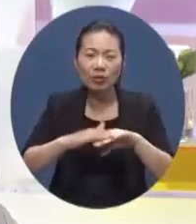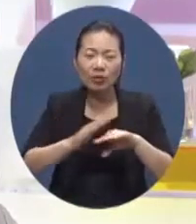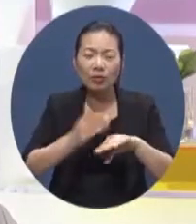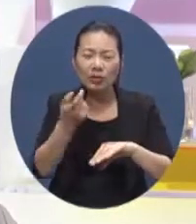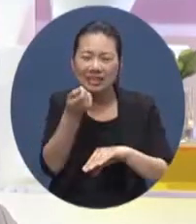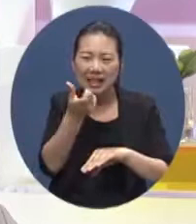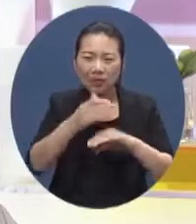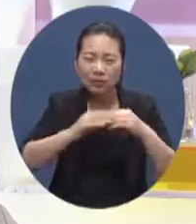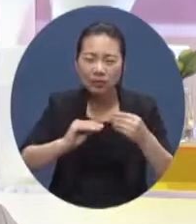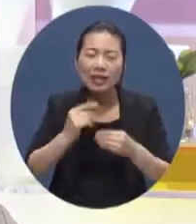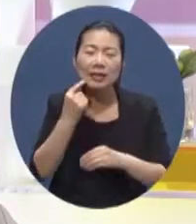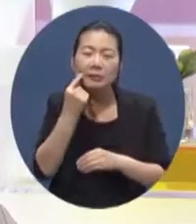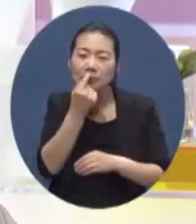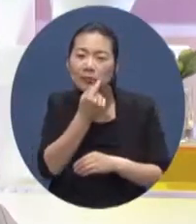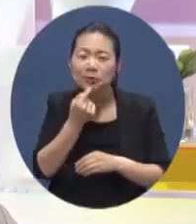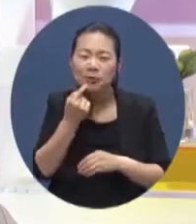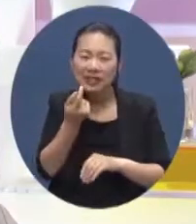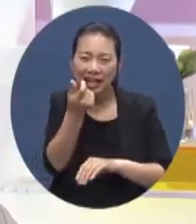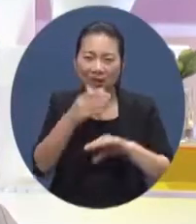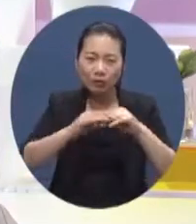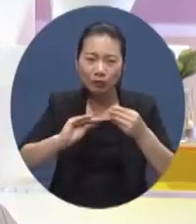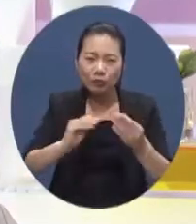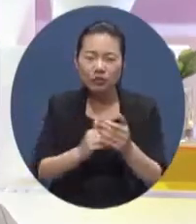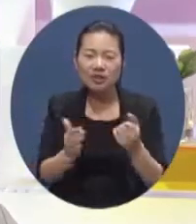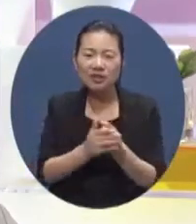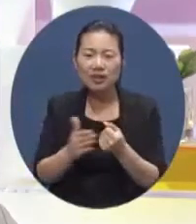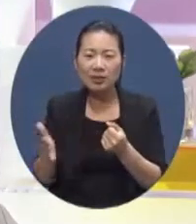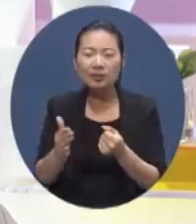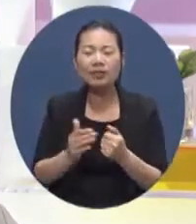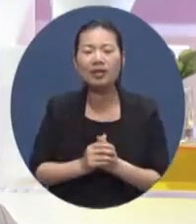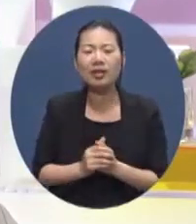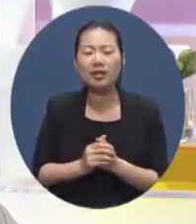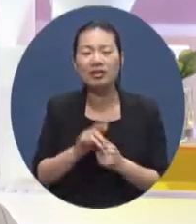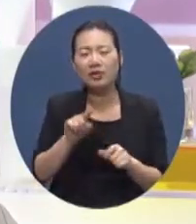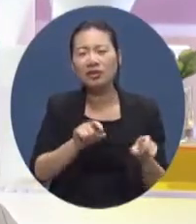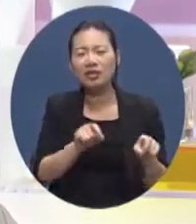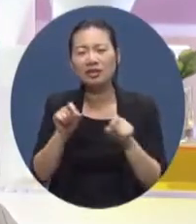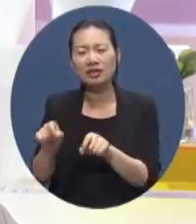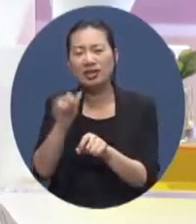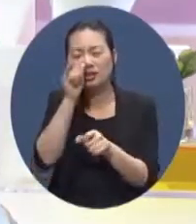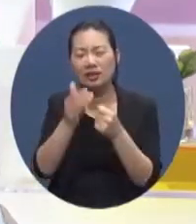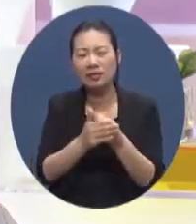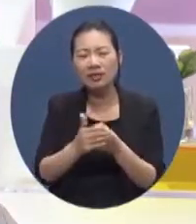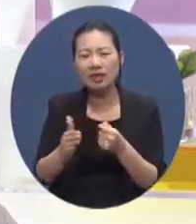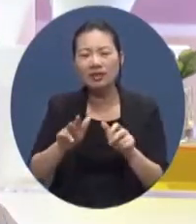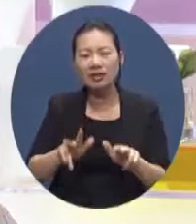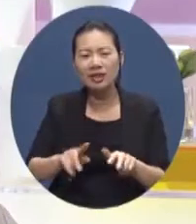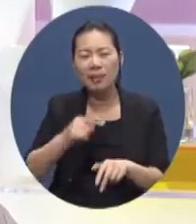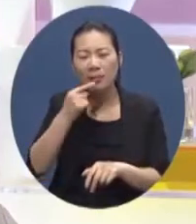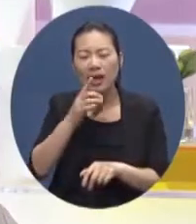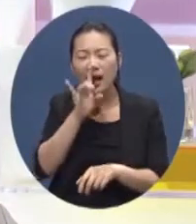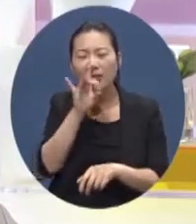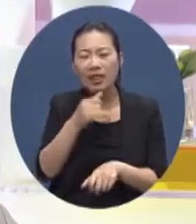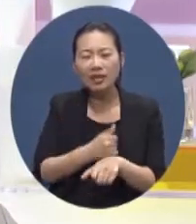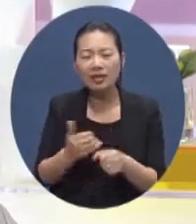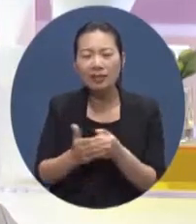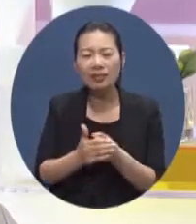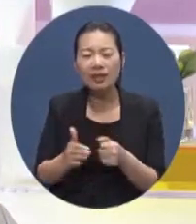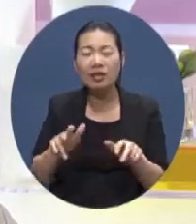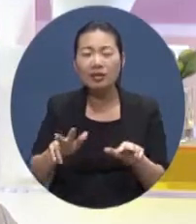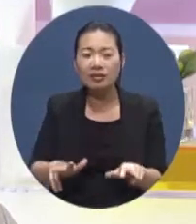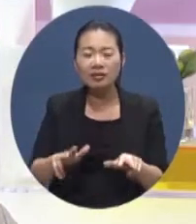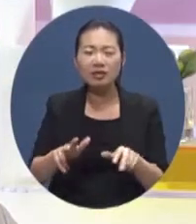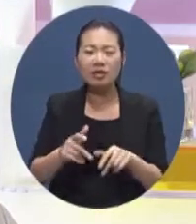근육이고 입주위도 작은 근육이니까 네. 자기 운동 발달에 지연이 와서 그래서 지금 발음이 안 되는 경우니까 네. 이런 경우에는